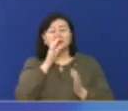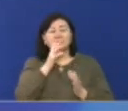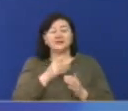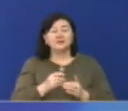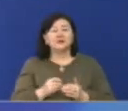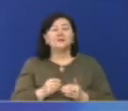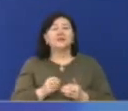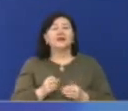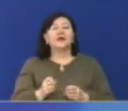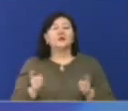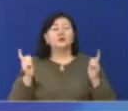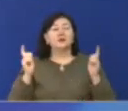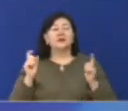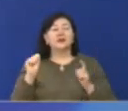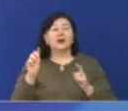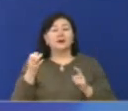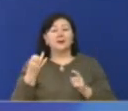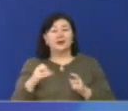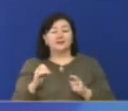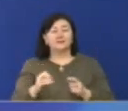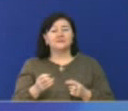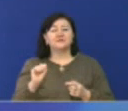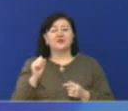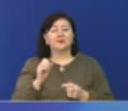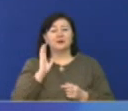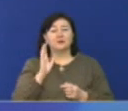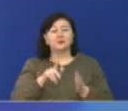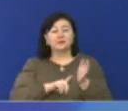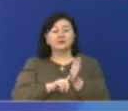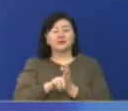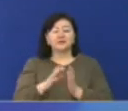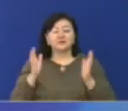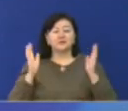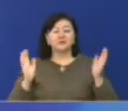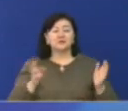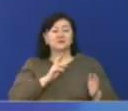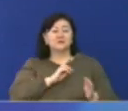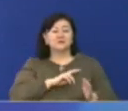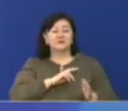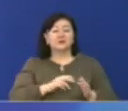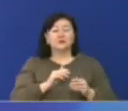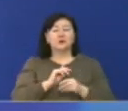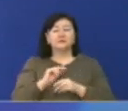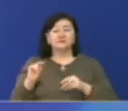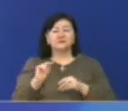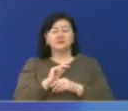ходом идет подготовка к этому. В частности, в апреле будут начаты масштабные работы по благоустройству. Как обещают в